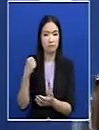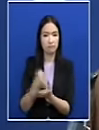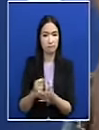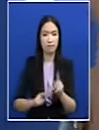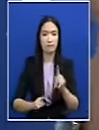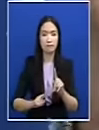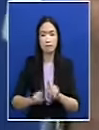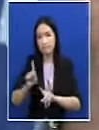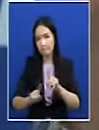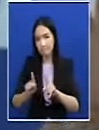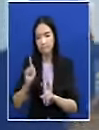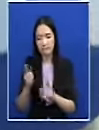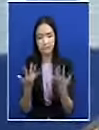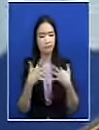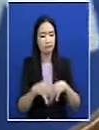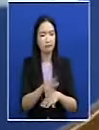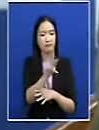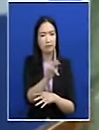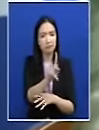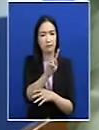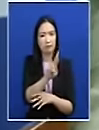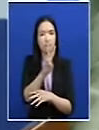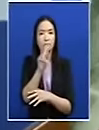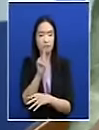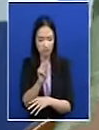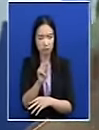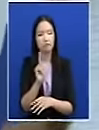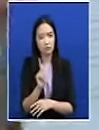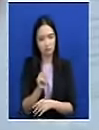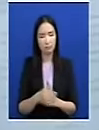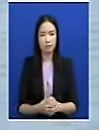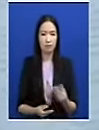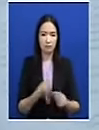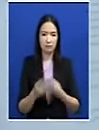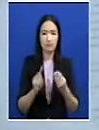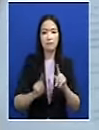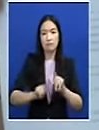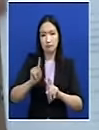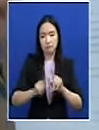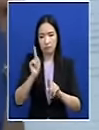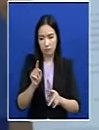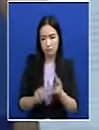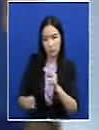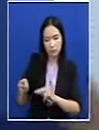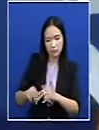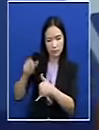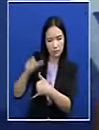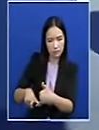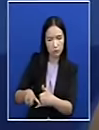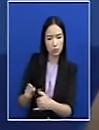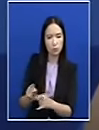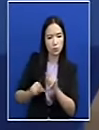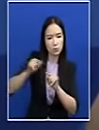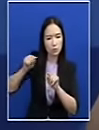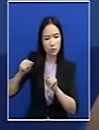รัพย์ก็ต้องไปประสานงานกับก.ล.ต.หรือว่าคณะกรรมการกำกับหลักทรัพย์และตลาดหลักทรัพย์ต่อไปค่ะให้ตรวจสอบว่ามีพฤติการปั่นหุ้น